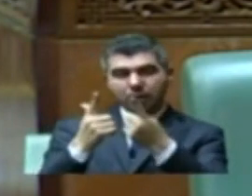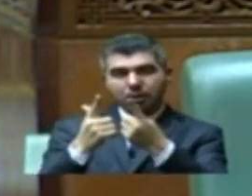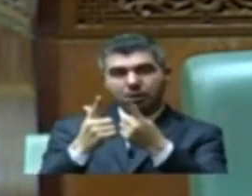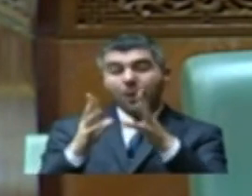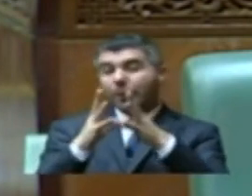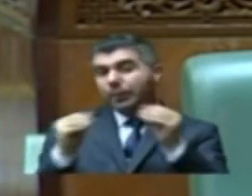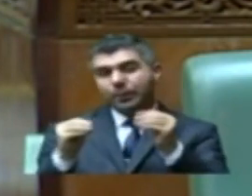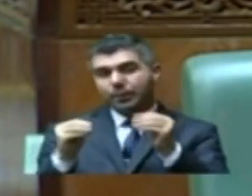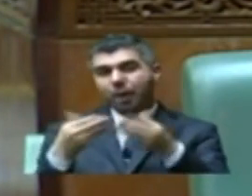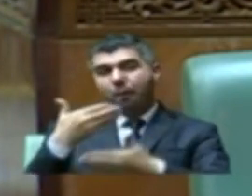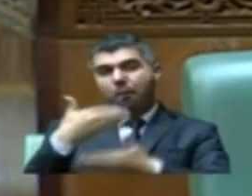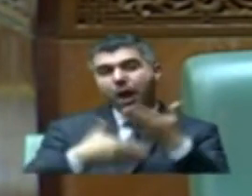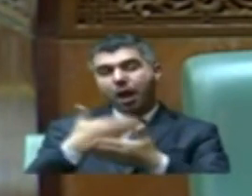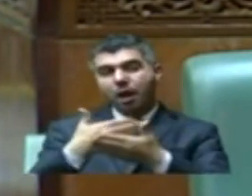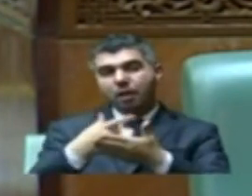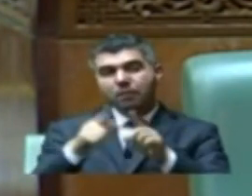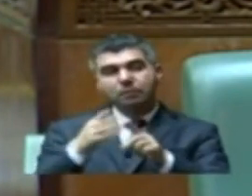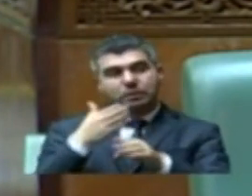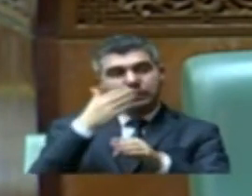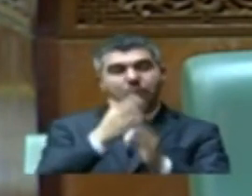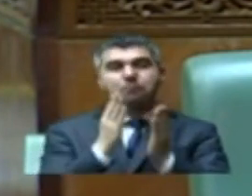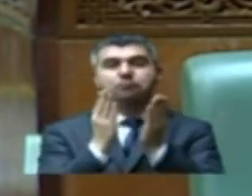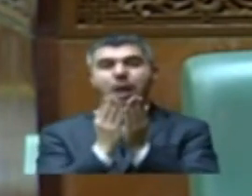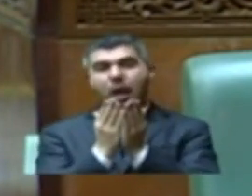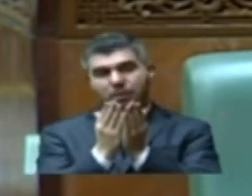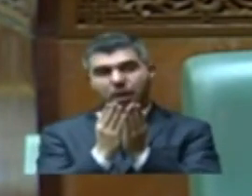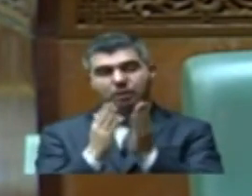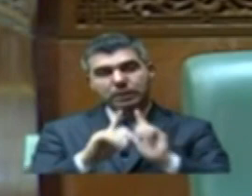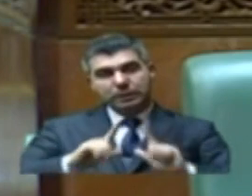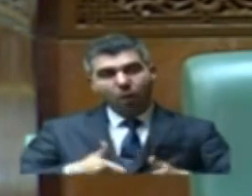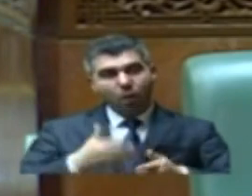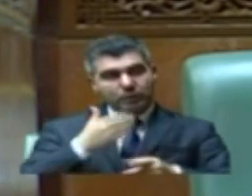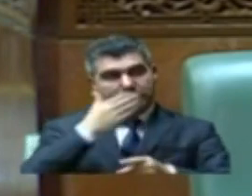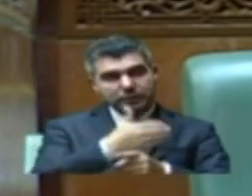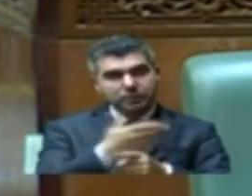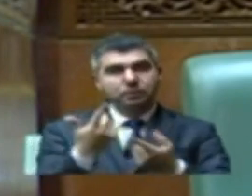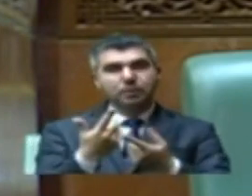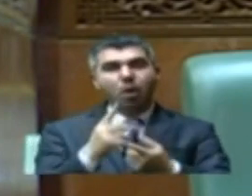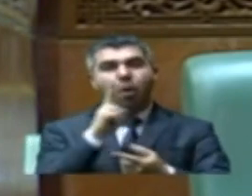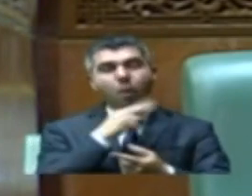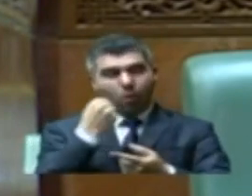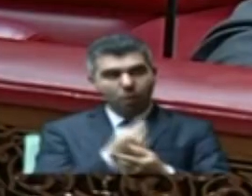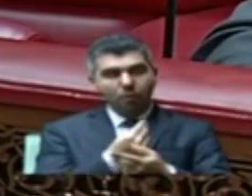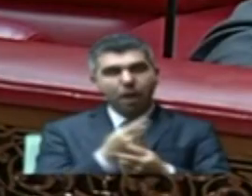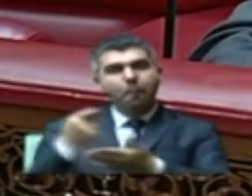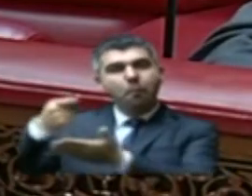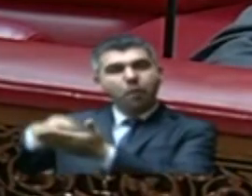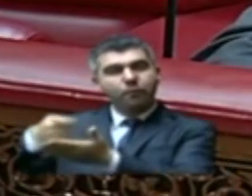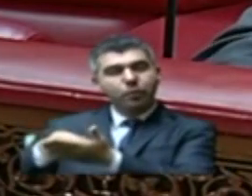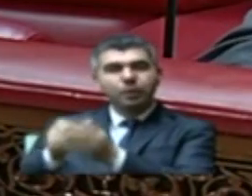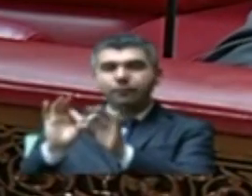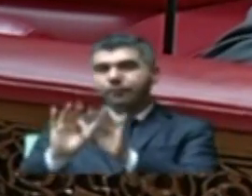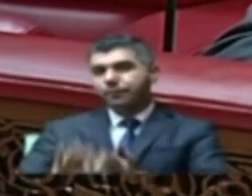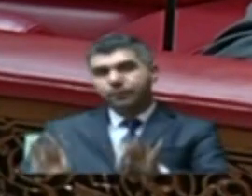وثيقة تمكنهم من ولوج التعليم العام سواء بالقطاع العمومي أو الخصوصي. الصعوبة